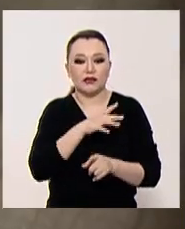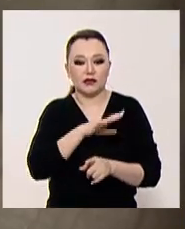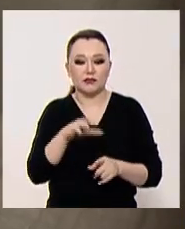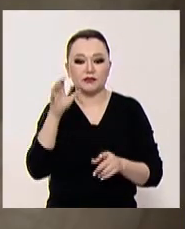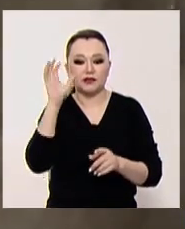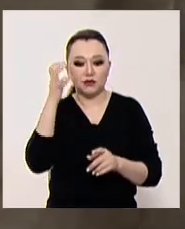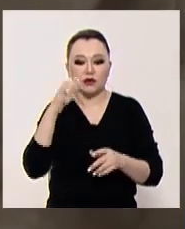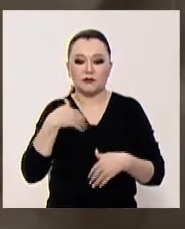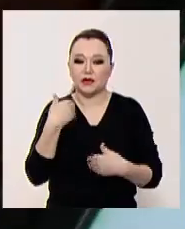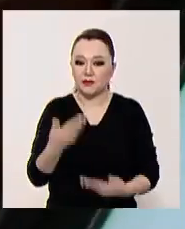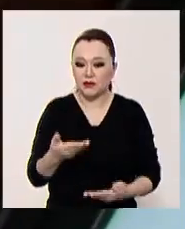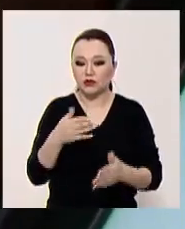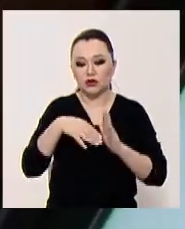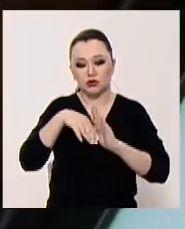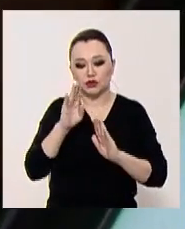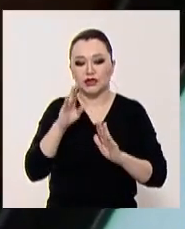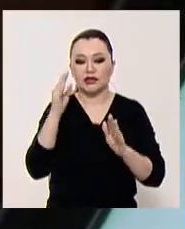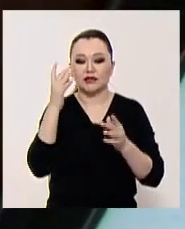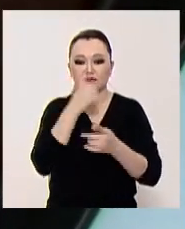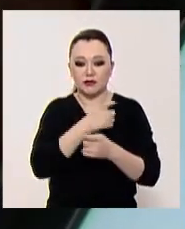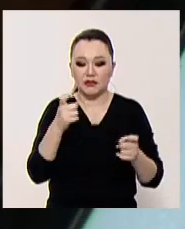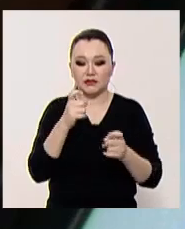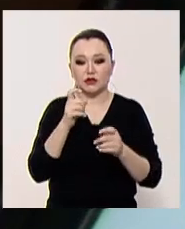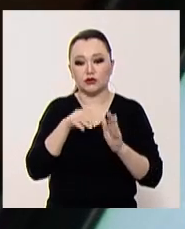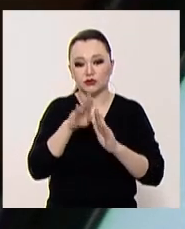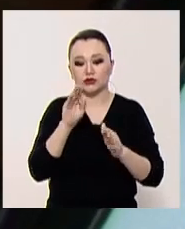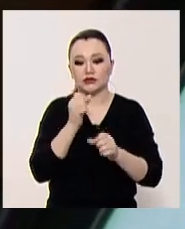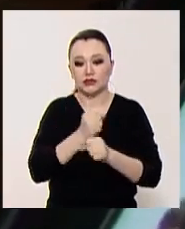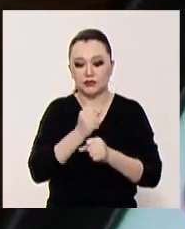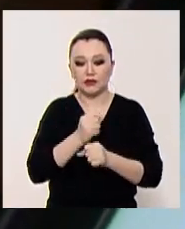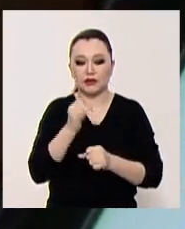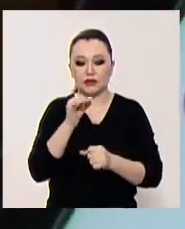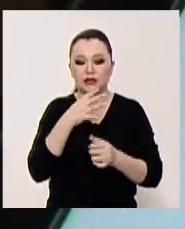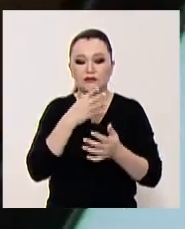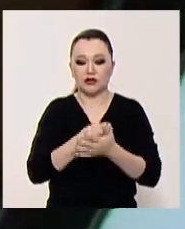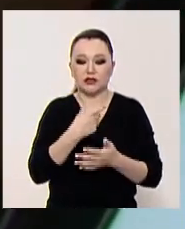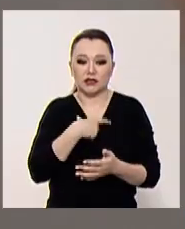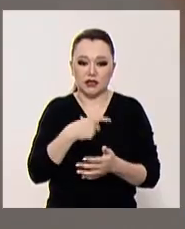рекомендуют прежде всего фильтровать информацию и, конечно же, работать